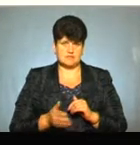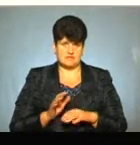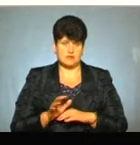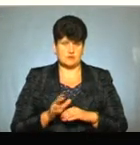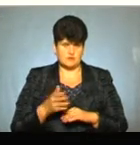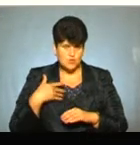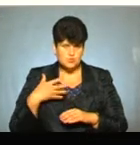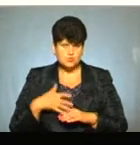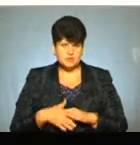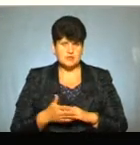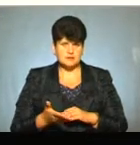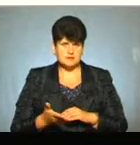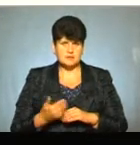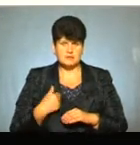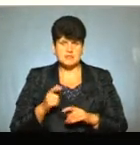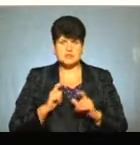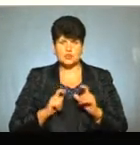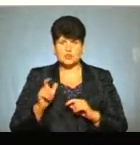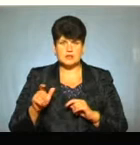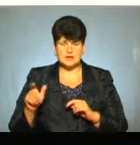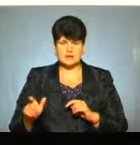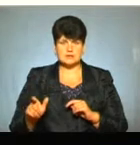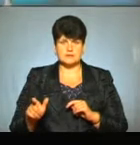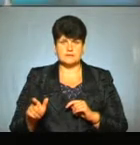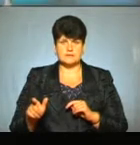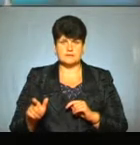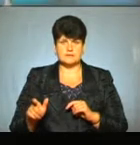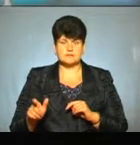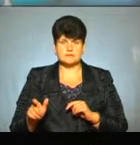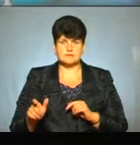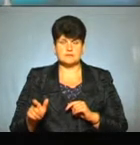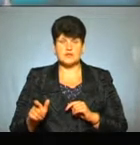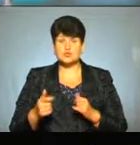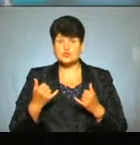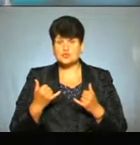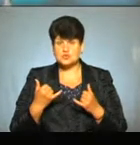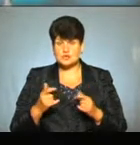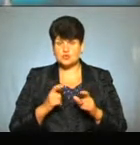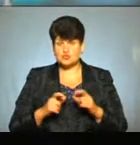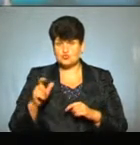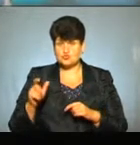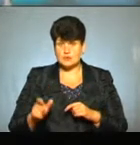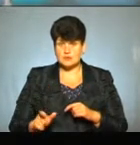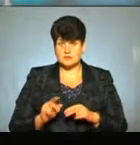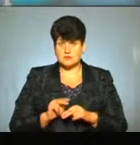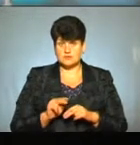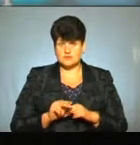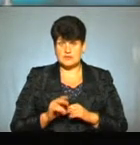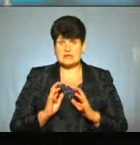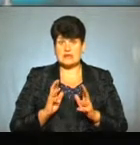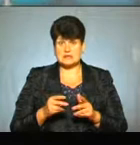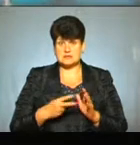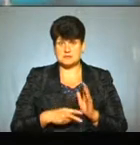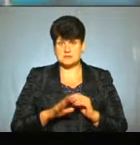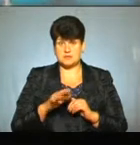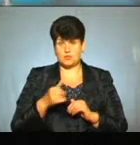виробництва. Тобто ви розумієте, ми студенти сучасно дуже потужно відстає від тією, сучасного, яка користується зараз. Сучасного учня навчаємо на